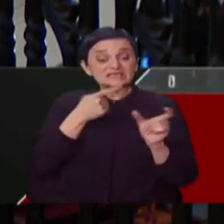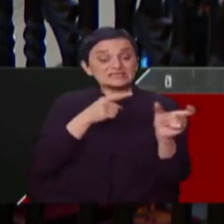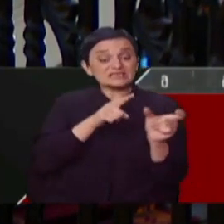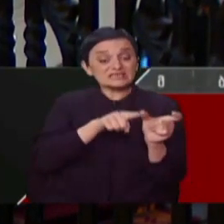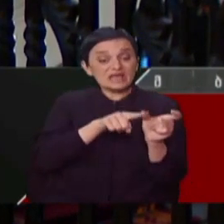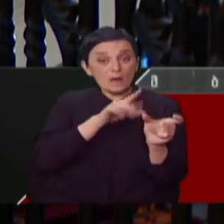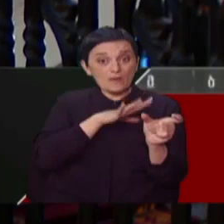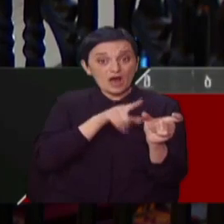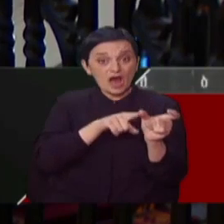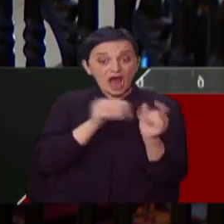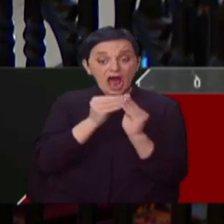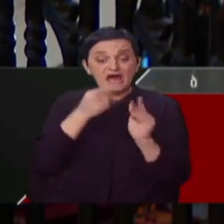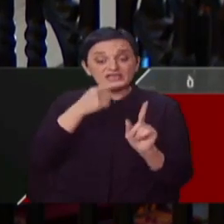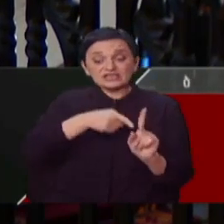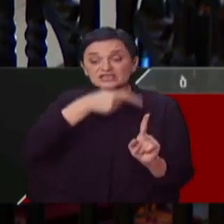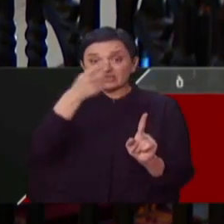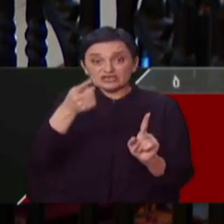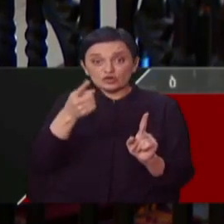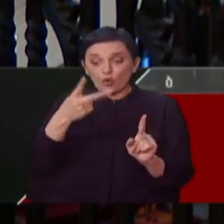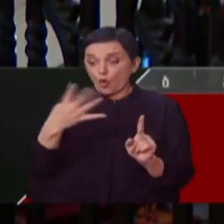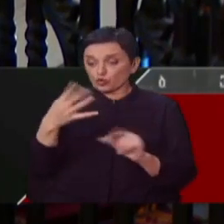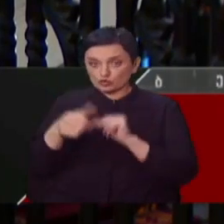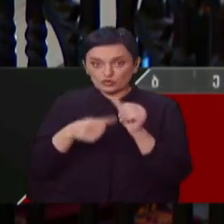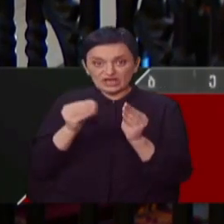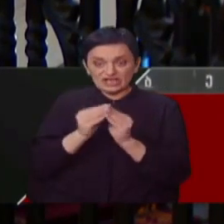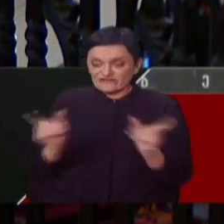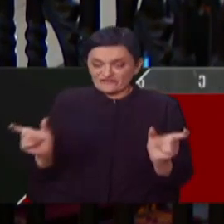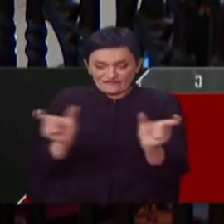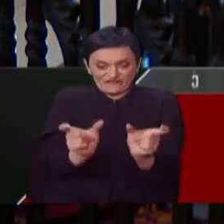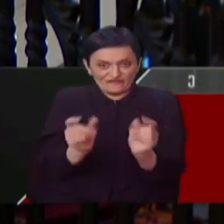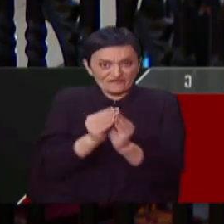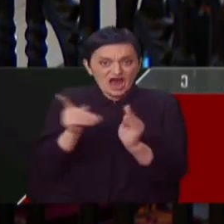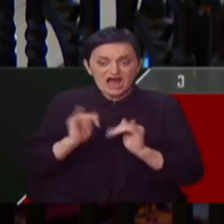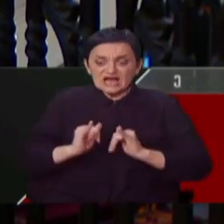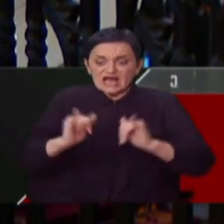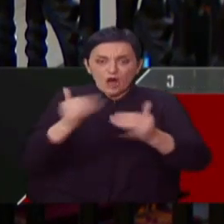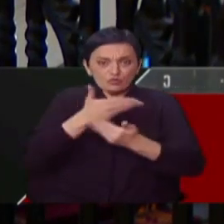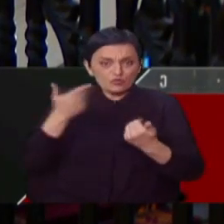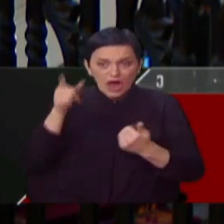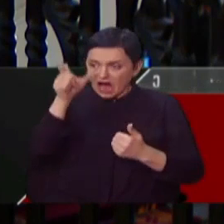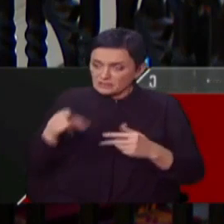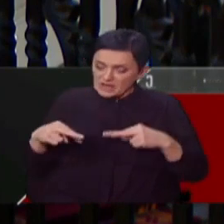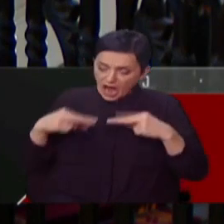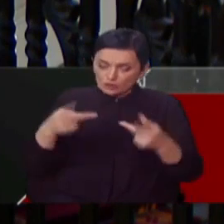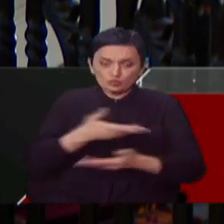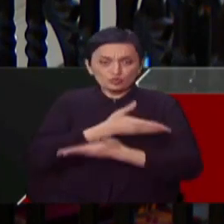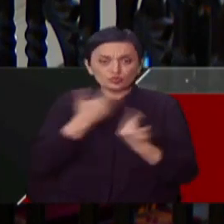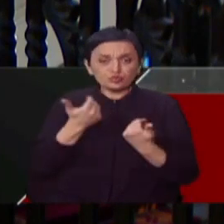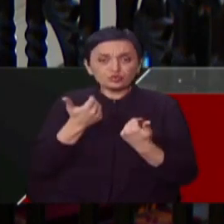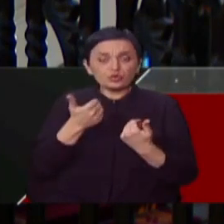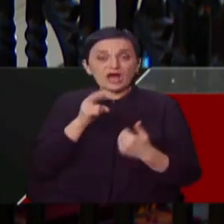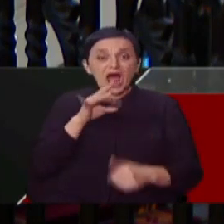ღარიბაშვილი, 10 წლის მერეც 2024 წელს ლაპარაკობს იგივეს. არ განვითარდა, არ შეიცვალა ეს ადამიანი და რატო იცით?